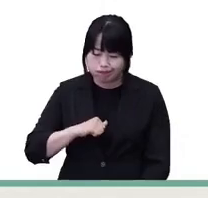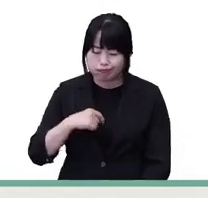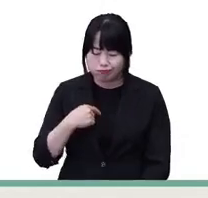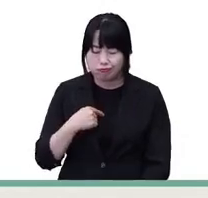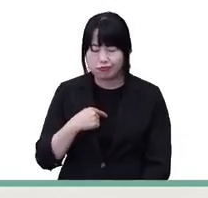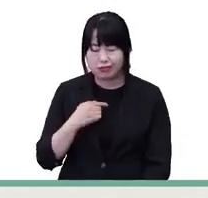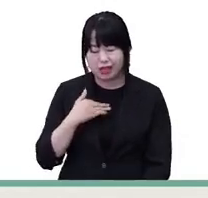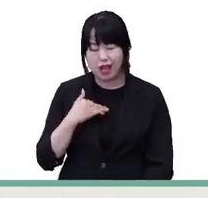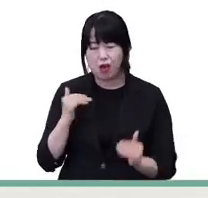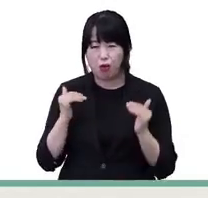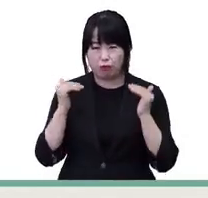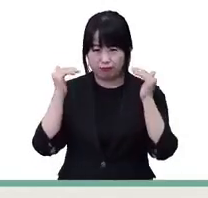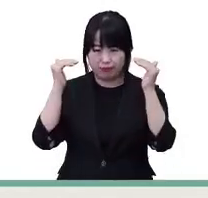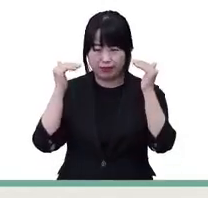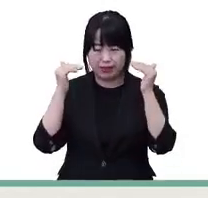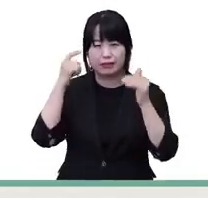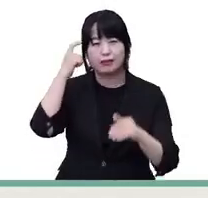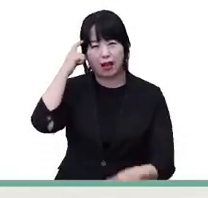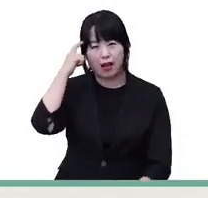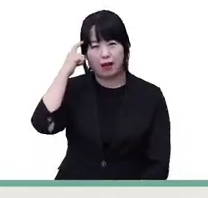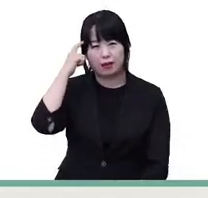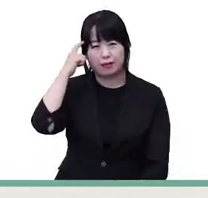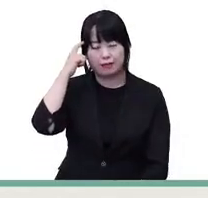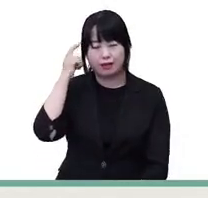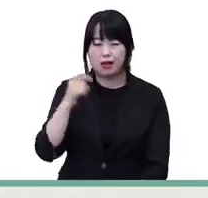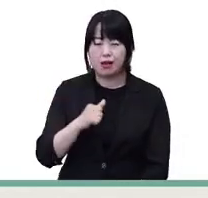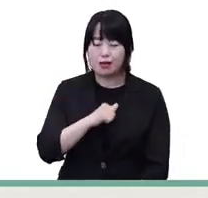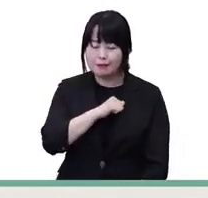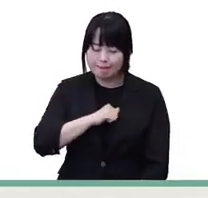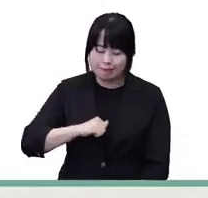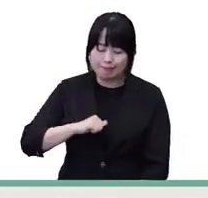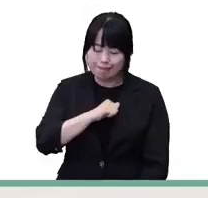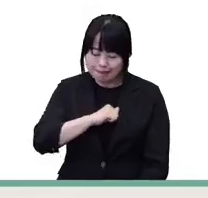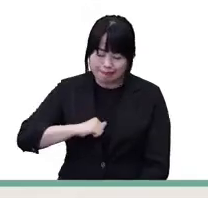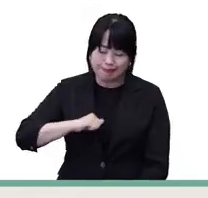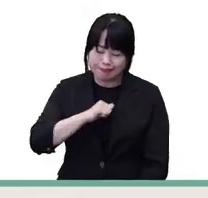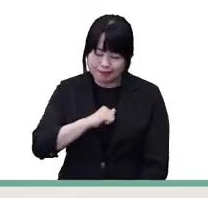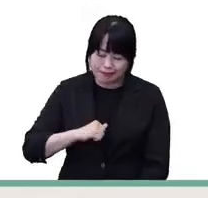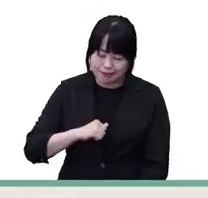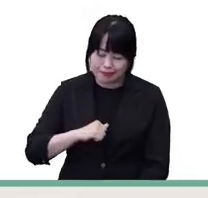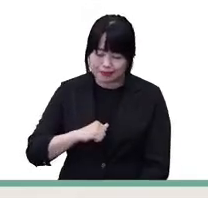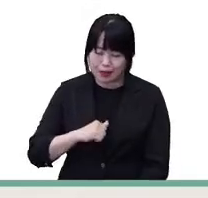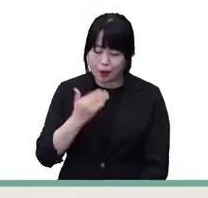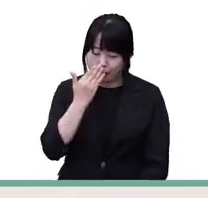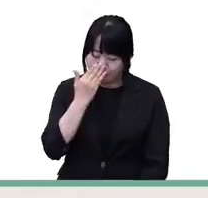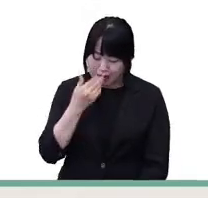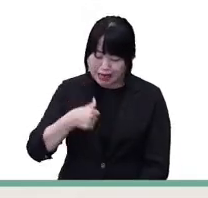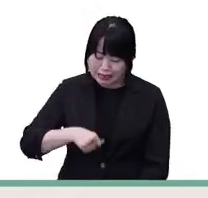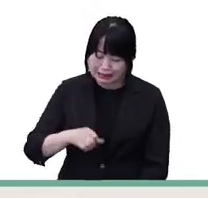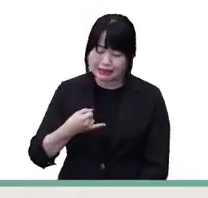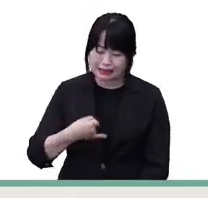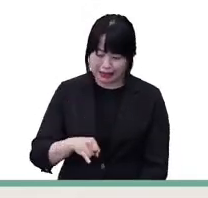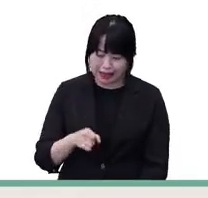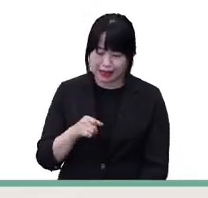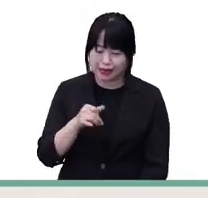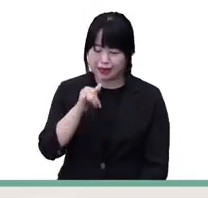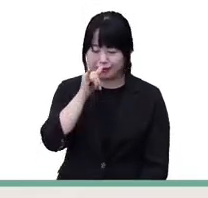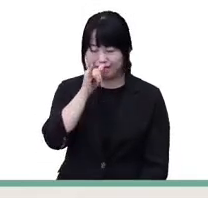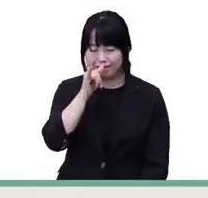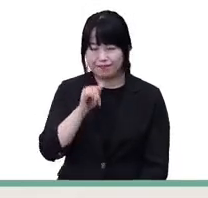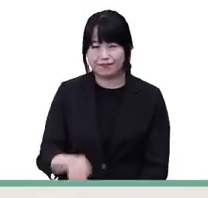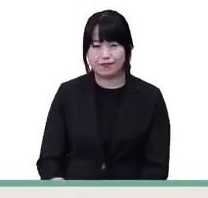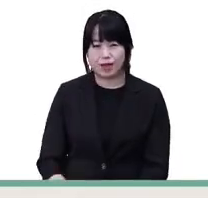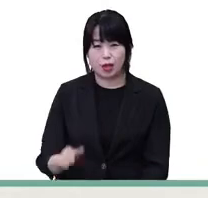꾹꾹 참아야지만이 어떻게 보면 착한 딸, 착한 아들이라고 생각했는데요. 지금은